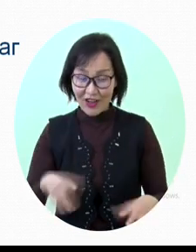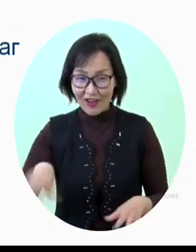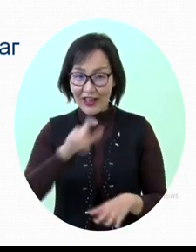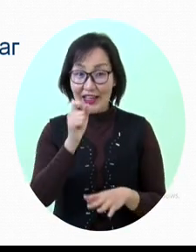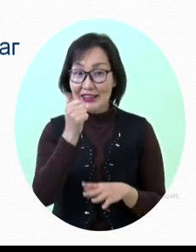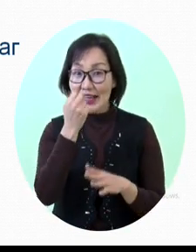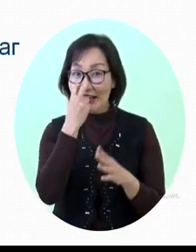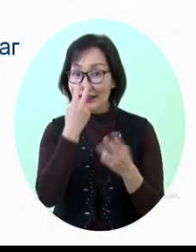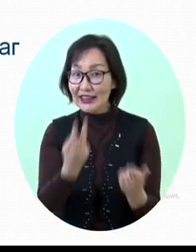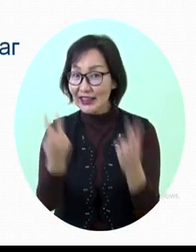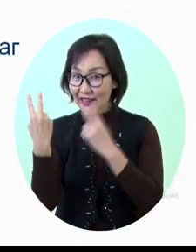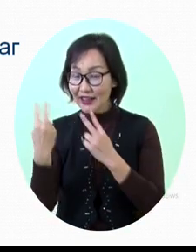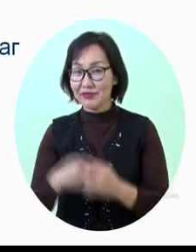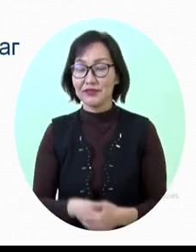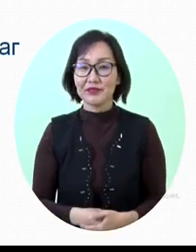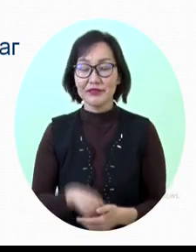ажиглаараа хүүхдүүдээ.